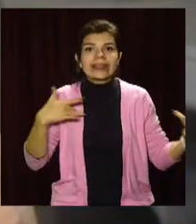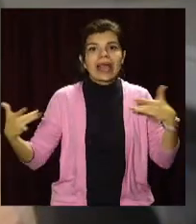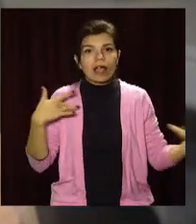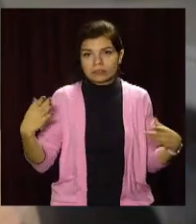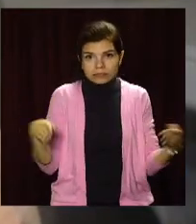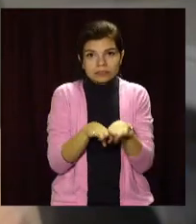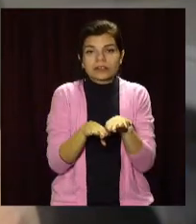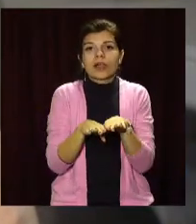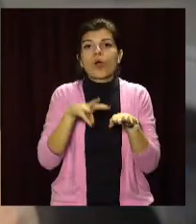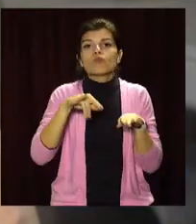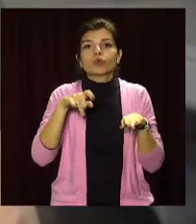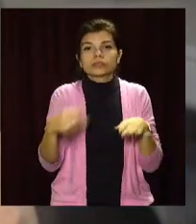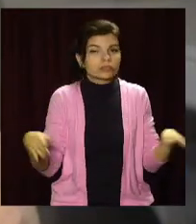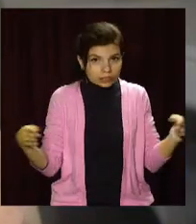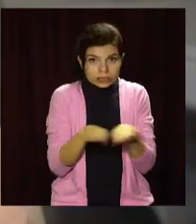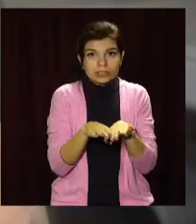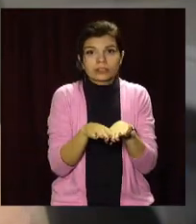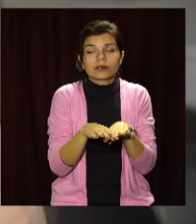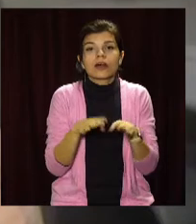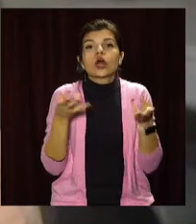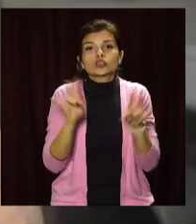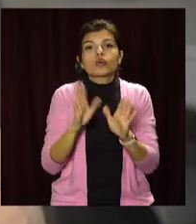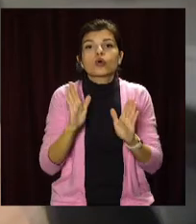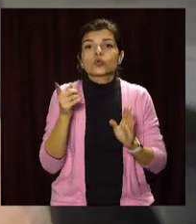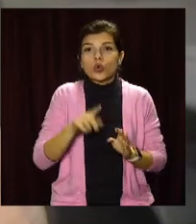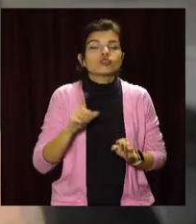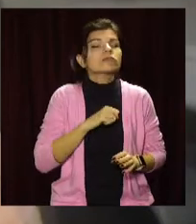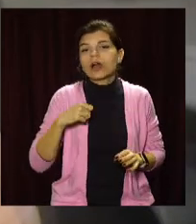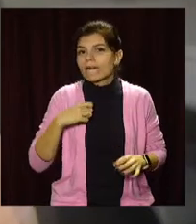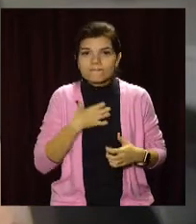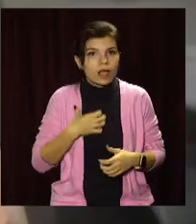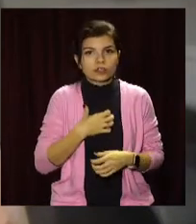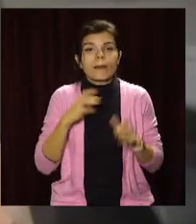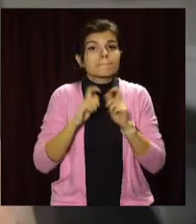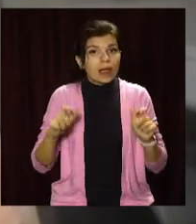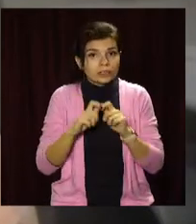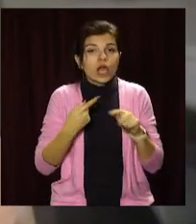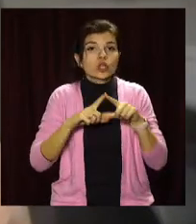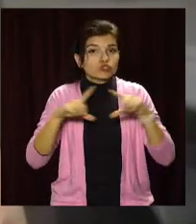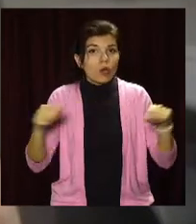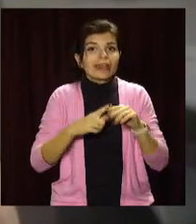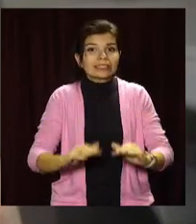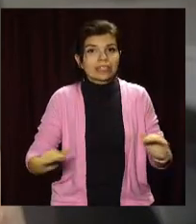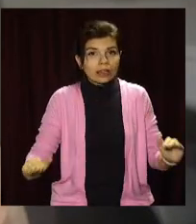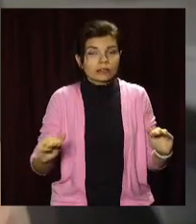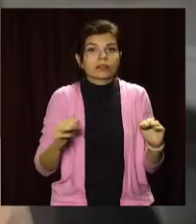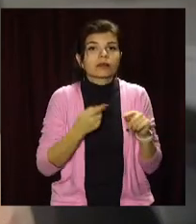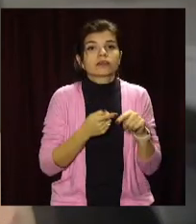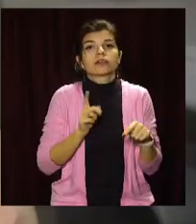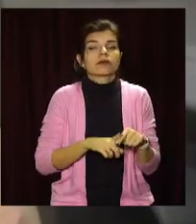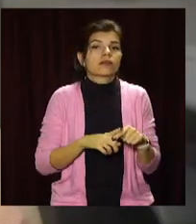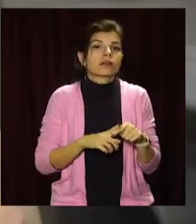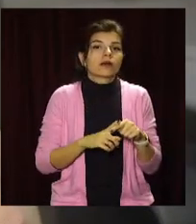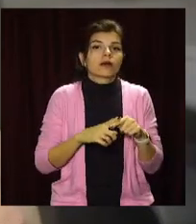закрыты музеи. То есть оставили только то, что самое необходимое. Это магазины, это школы, это садики,